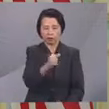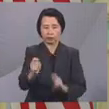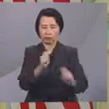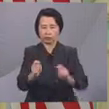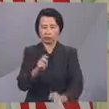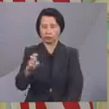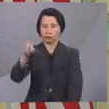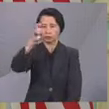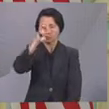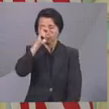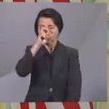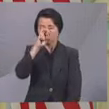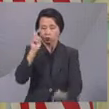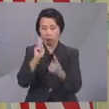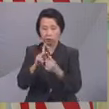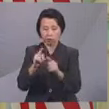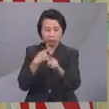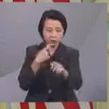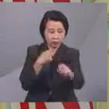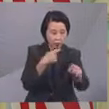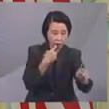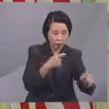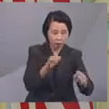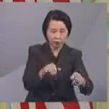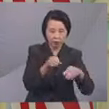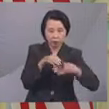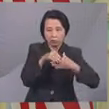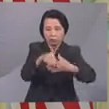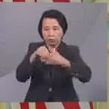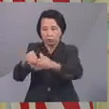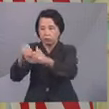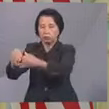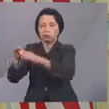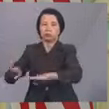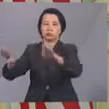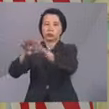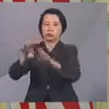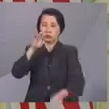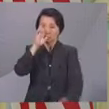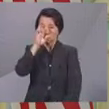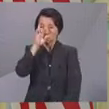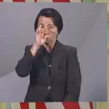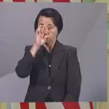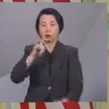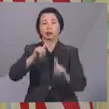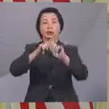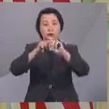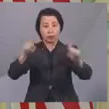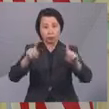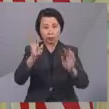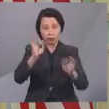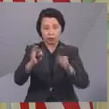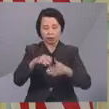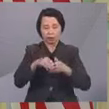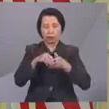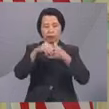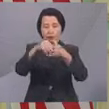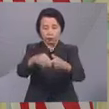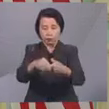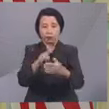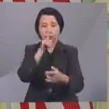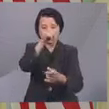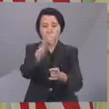tindakan tegas kepada mereka yang menyebarkan berita palsu. Tetapi kalau menyebarkan berita